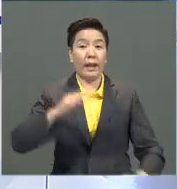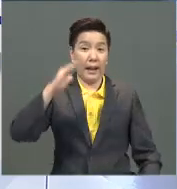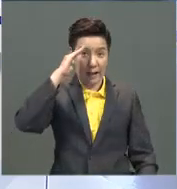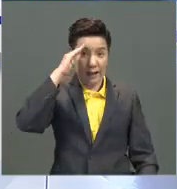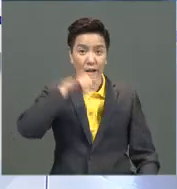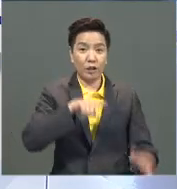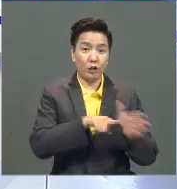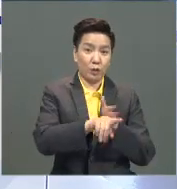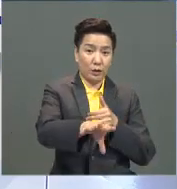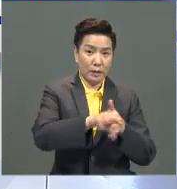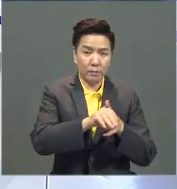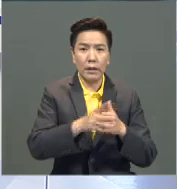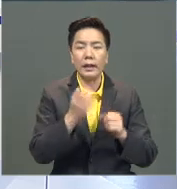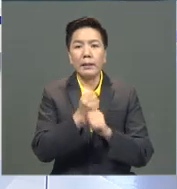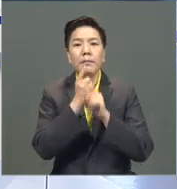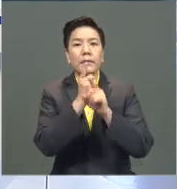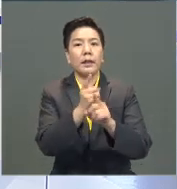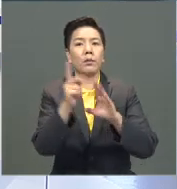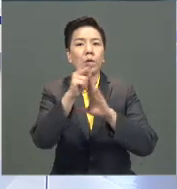ก็ได้จากกรณีของลูกเรือทหารอียิปต์นะที่ติดเชื้อโค19